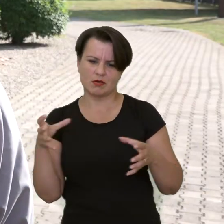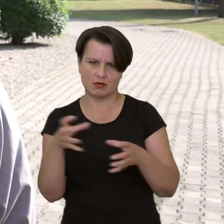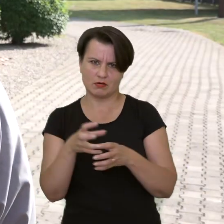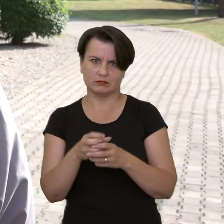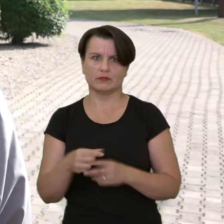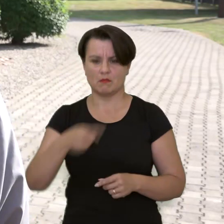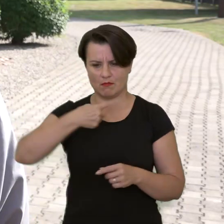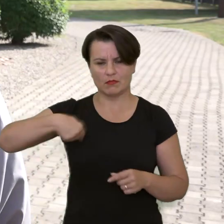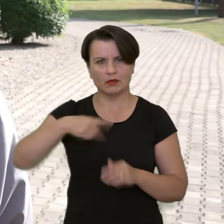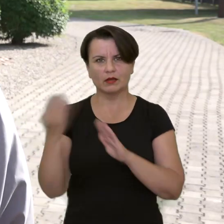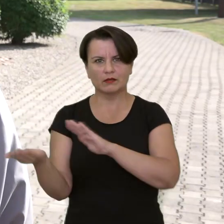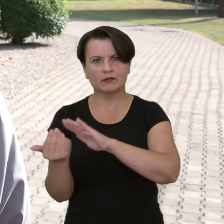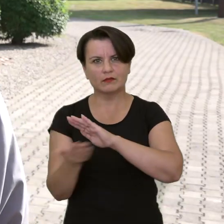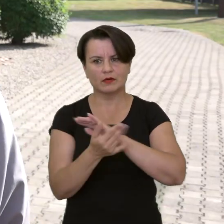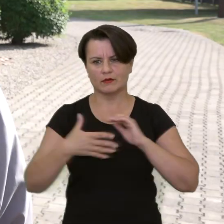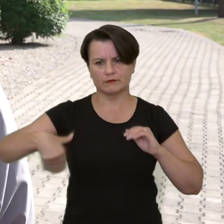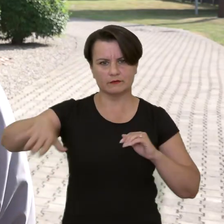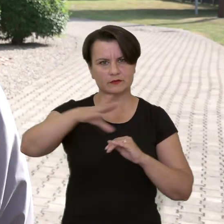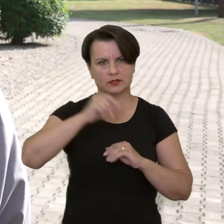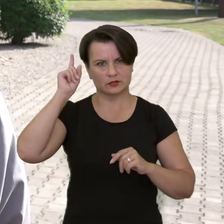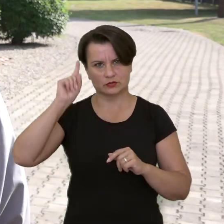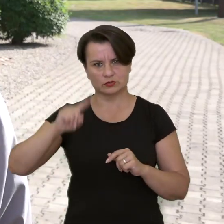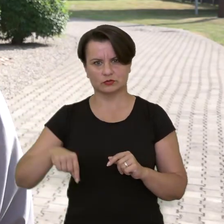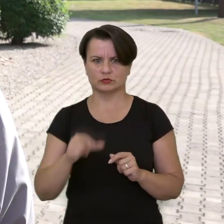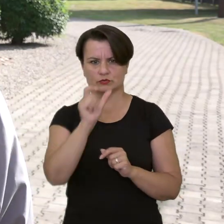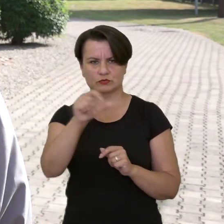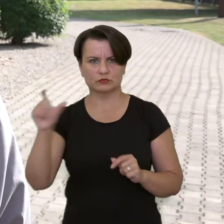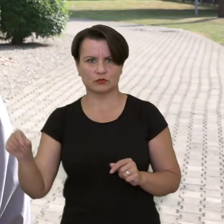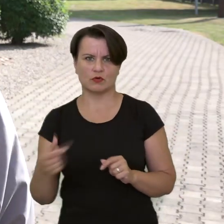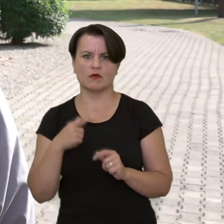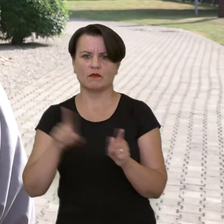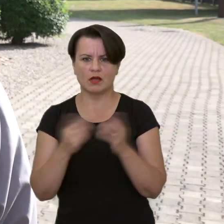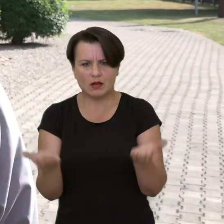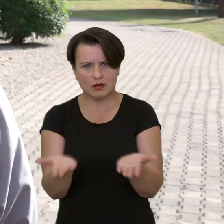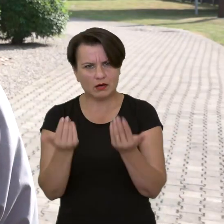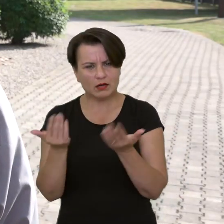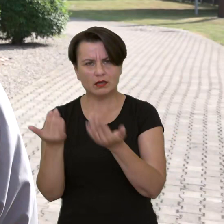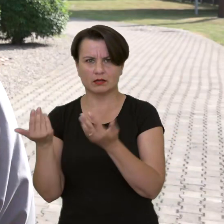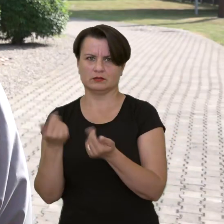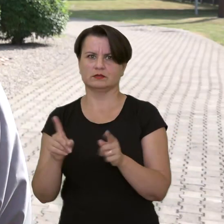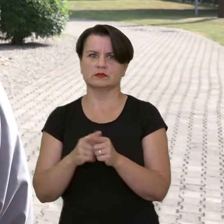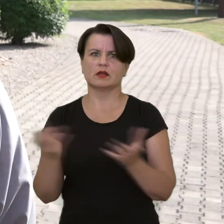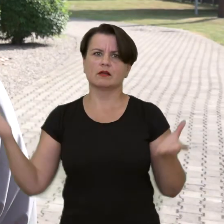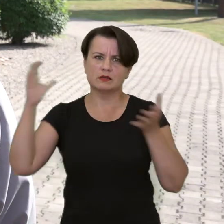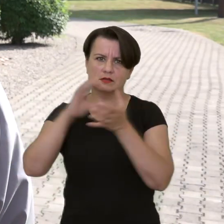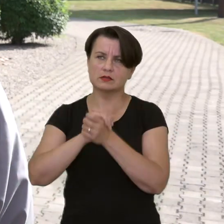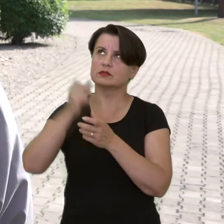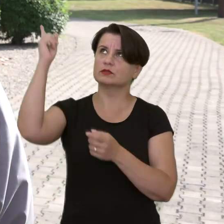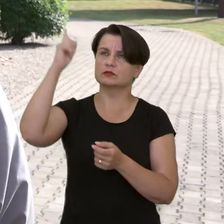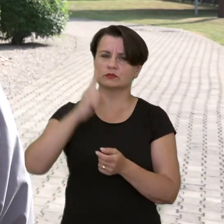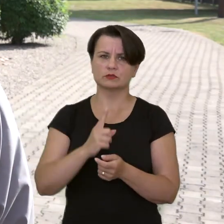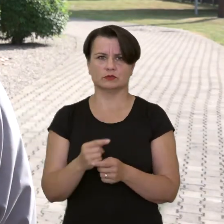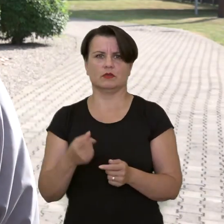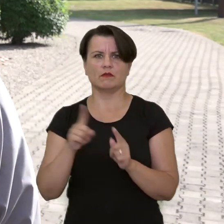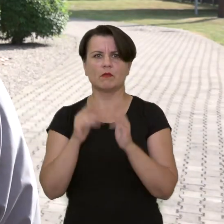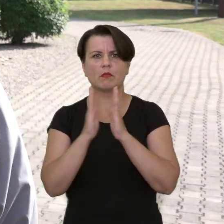mes kviečiame iš tikrųjų visus tikinčiuosius, kurie raginame, kad ateitų, susitaikytų su Dievu, kad ateitų,